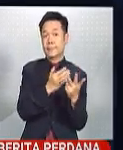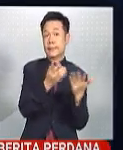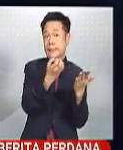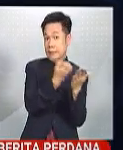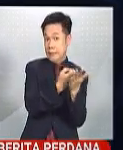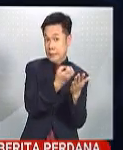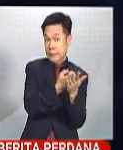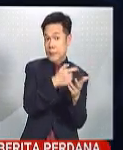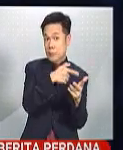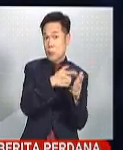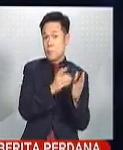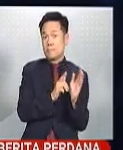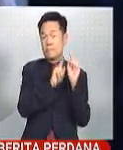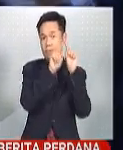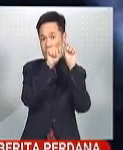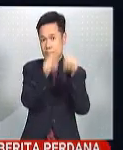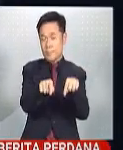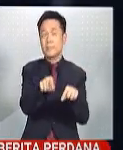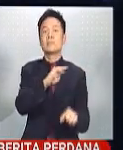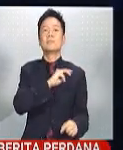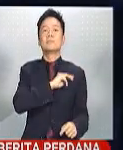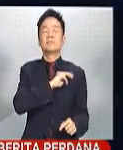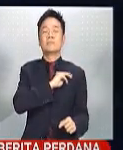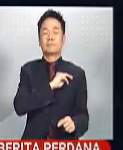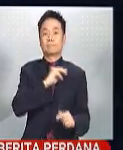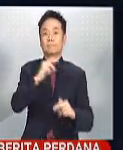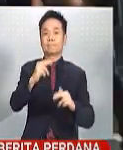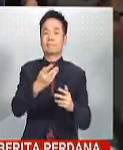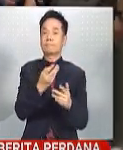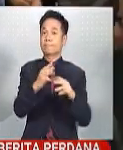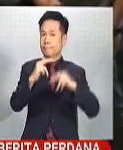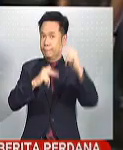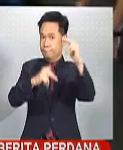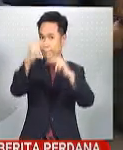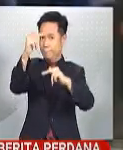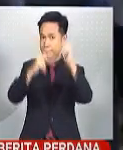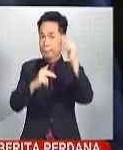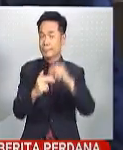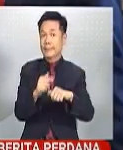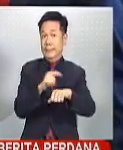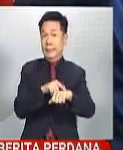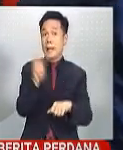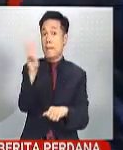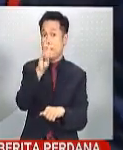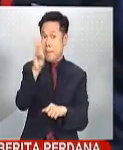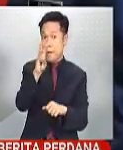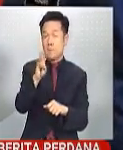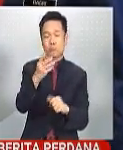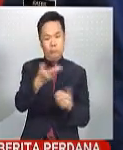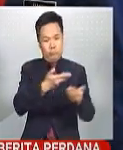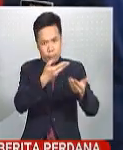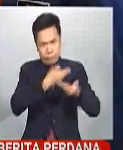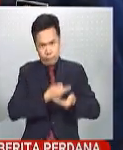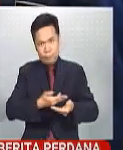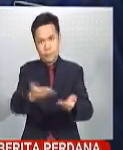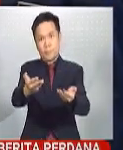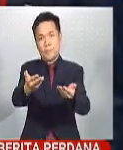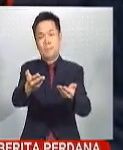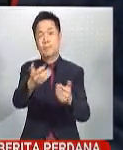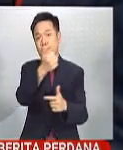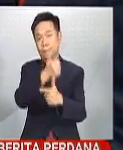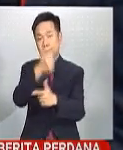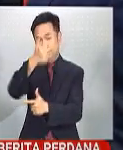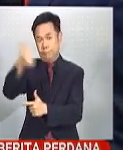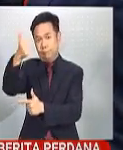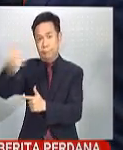Tengku Abdul Aziz tiba di bangunan Kementerian Kewangan pada pukul 6.05 petang. Beliau disambut pengurusan kanan kementerian